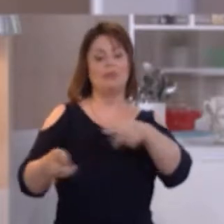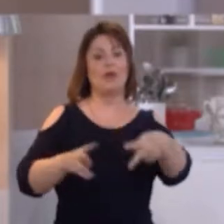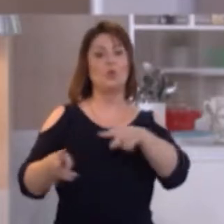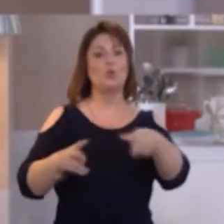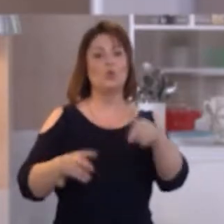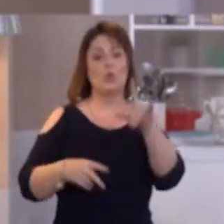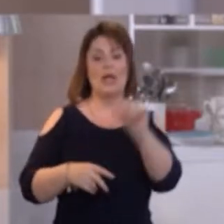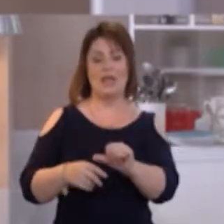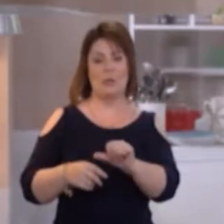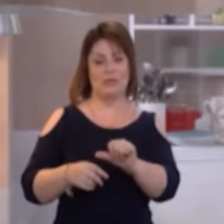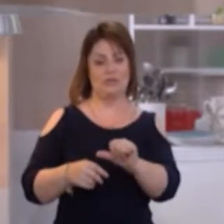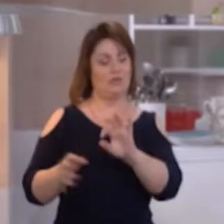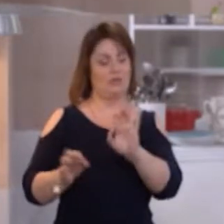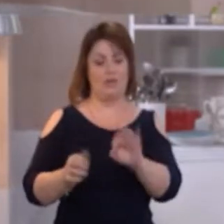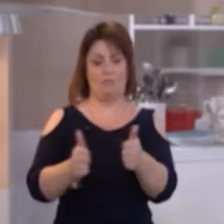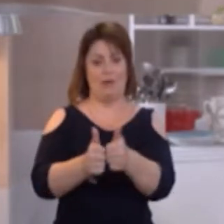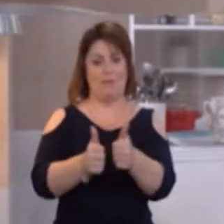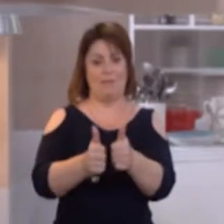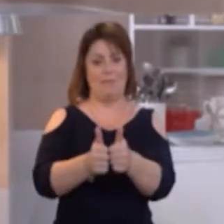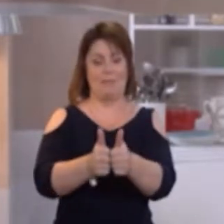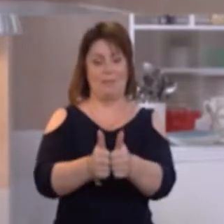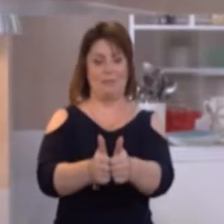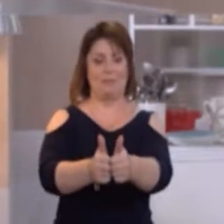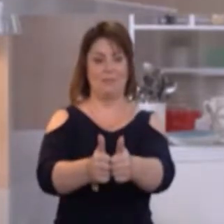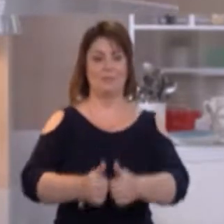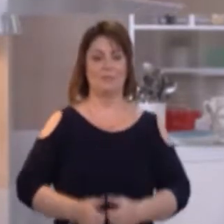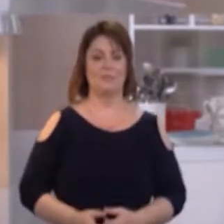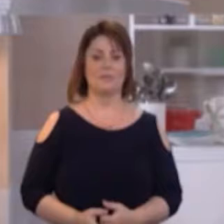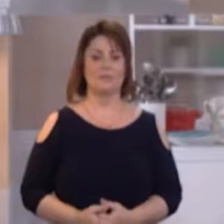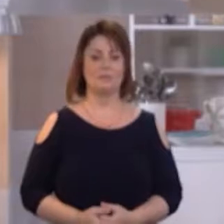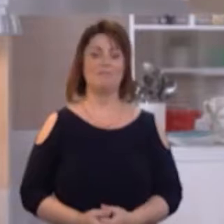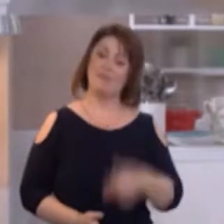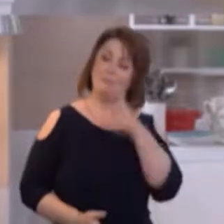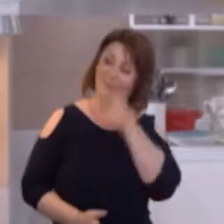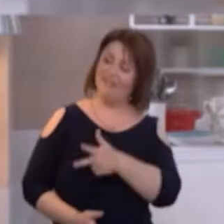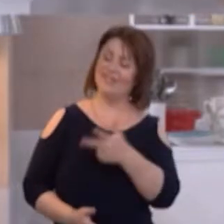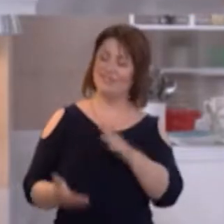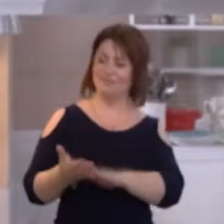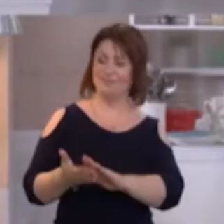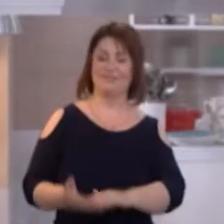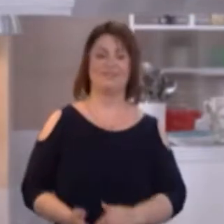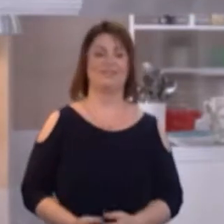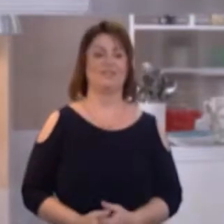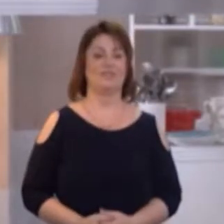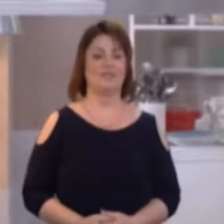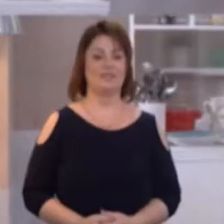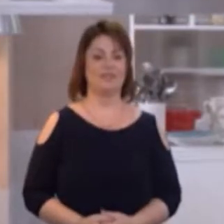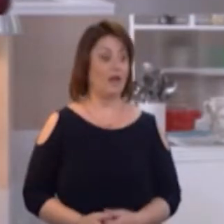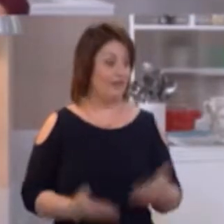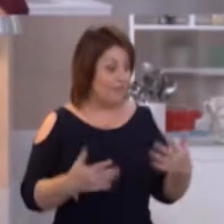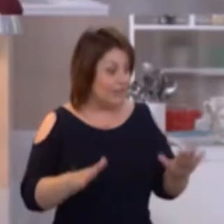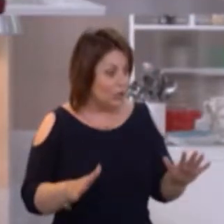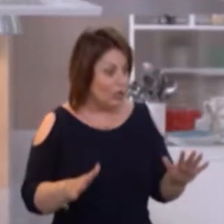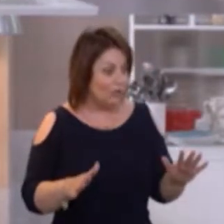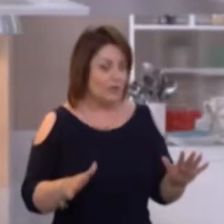lingua. La segnatura, dei segni. Sì, in lingua dei segni. Esatto. Bellissimo questo progetto, bravo. Bravi. Allora. È finito?